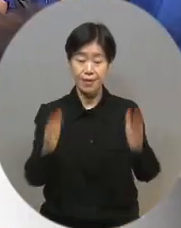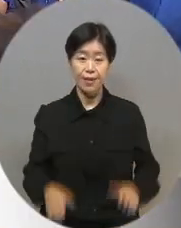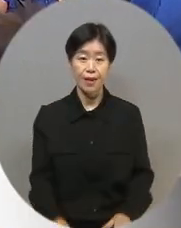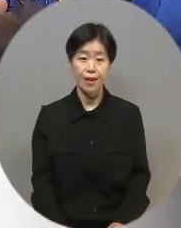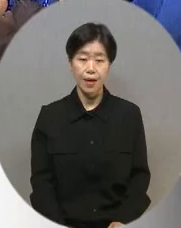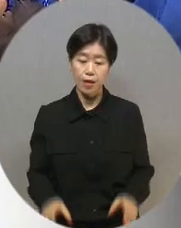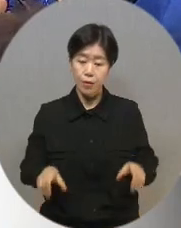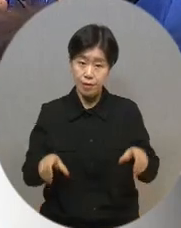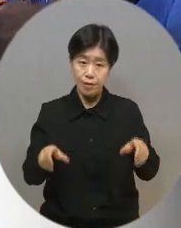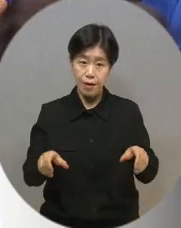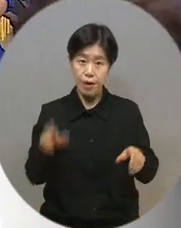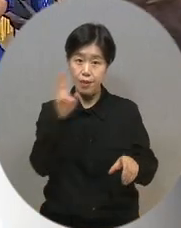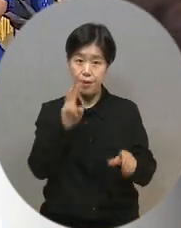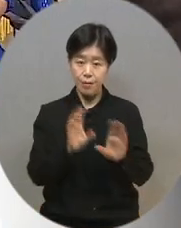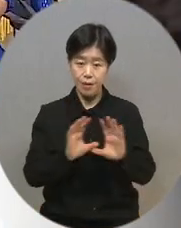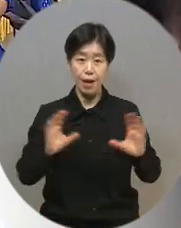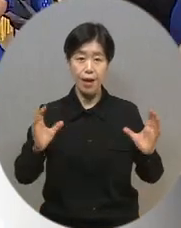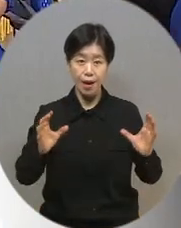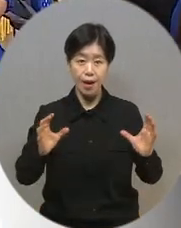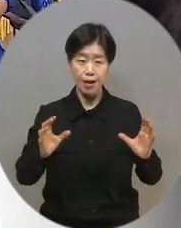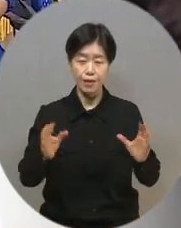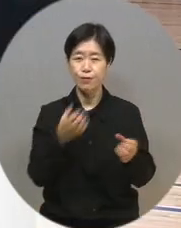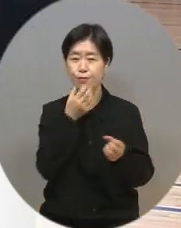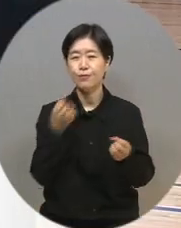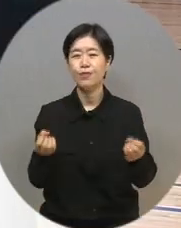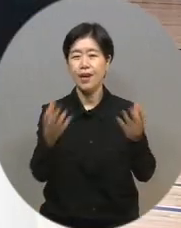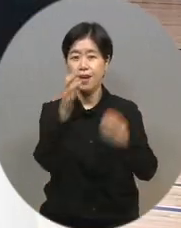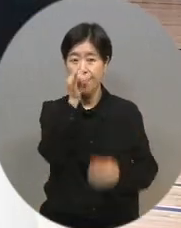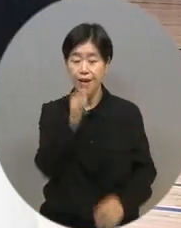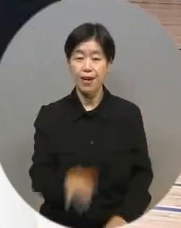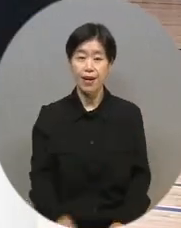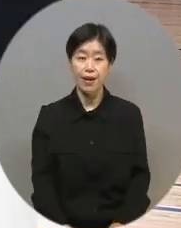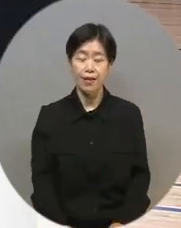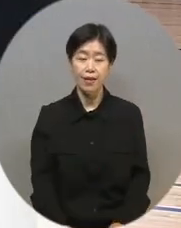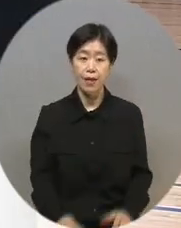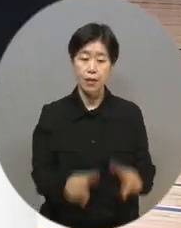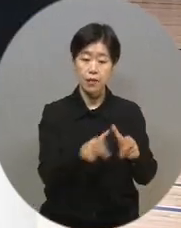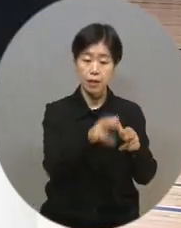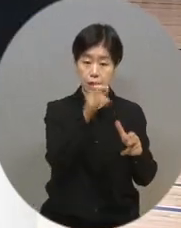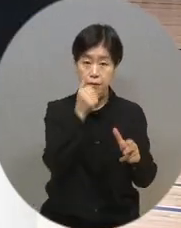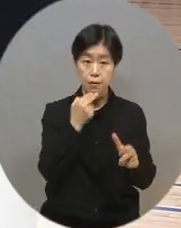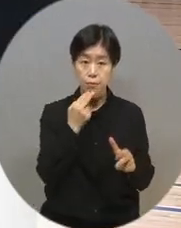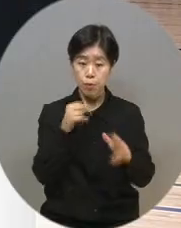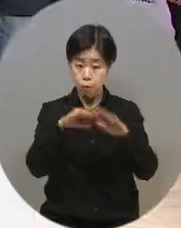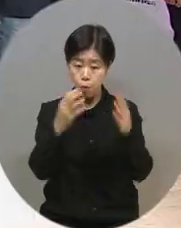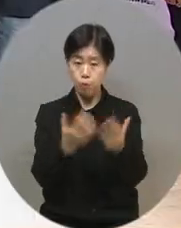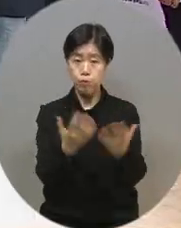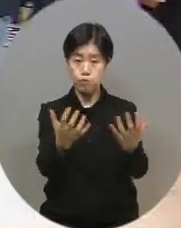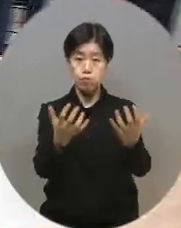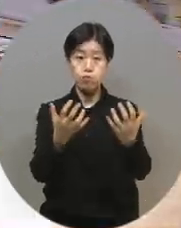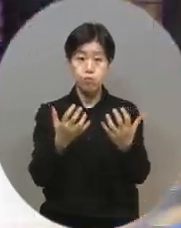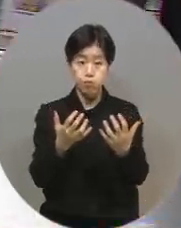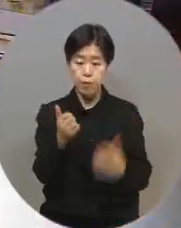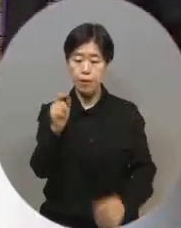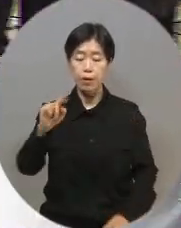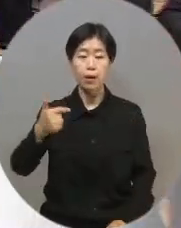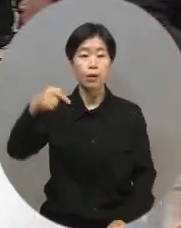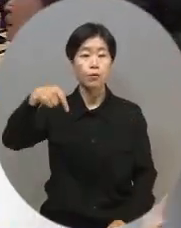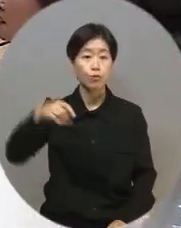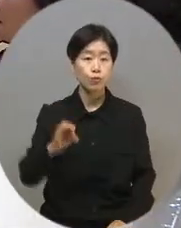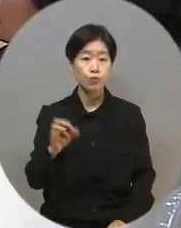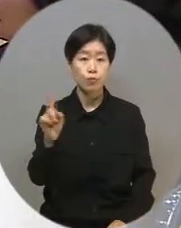합창단의 축하 공연을 시작으로 장애인과 비장애인이 어울리는 축제회장은 한궁에 대해 알리고 체험해 볼 수 있는